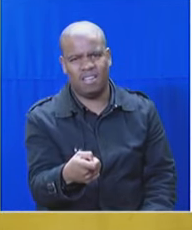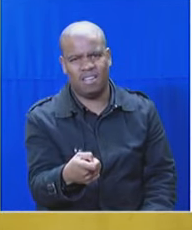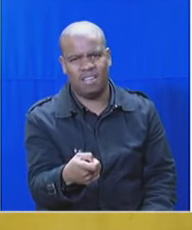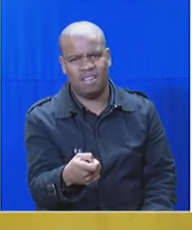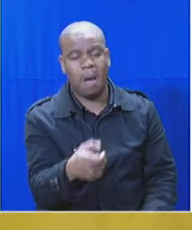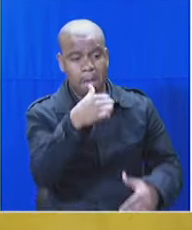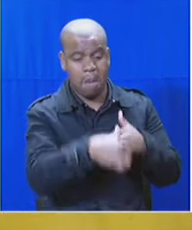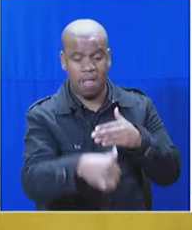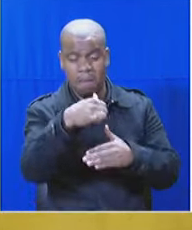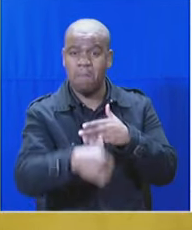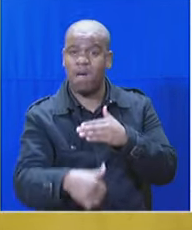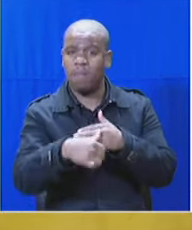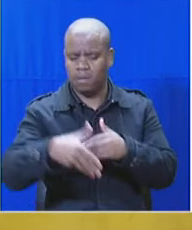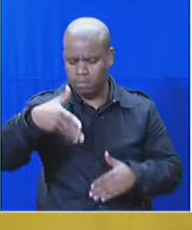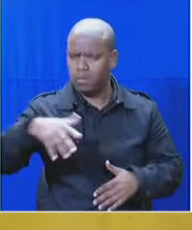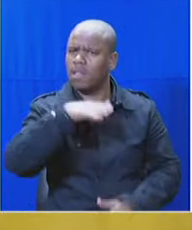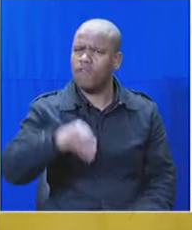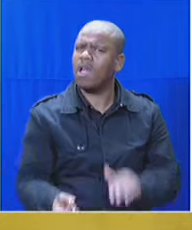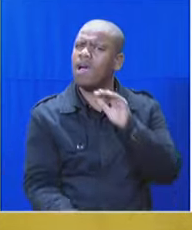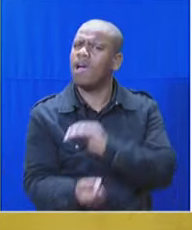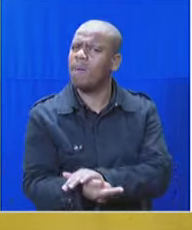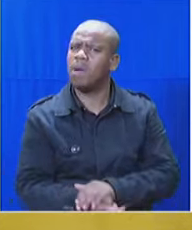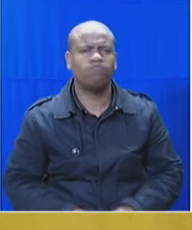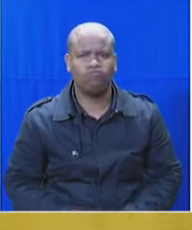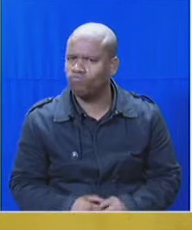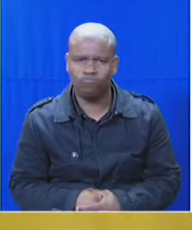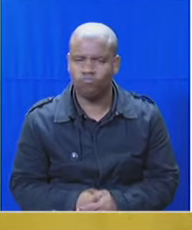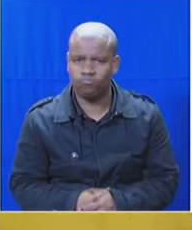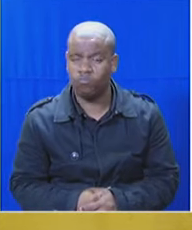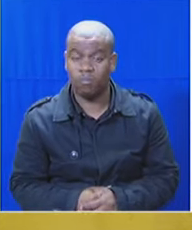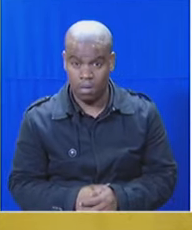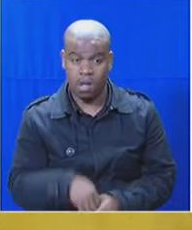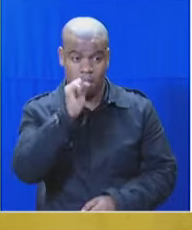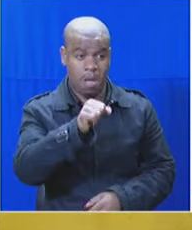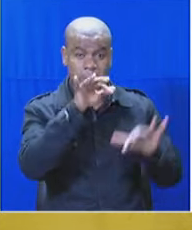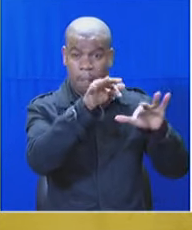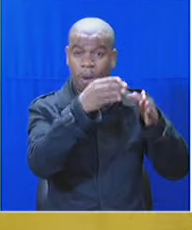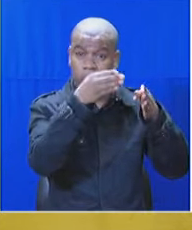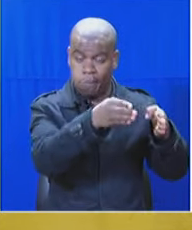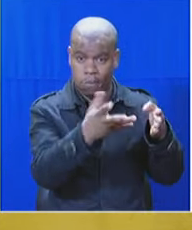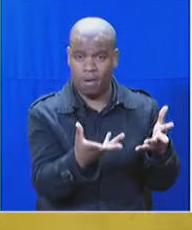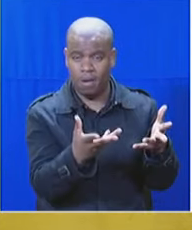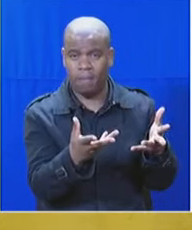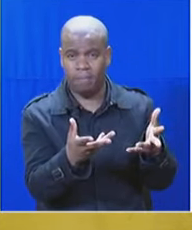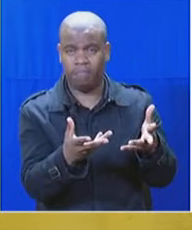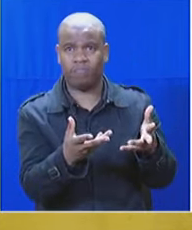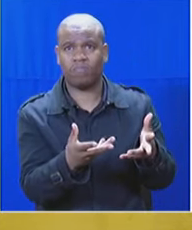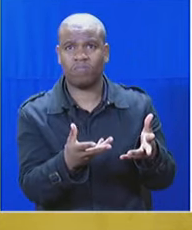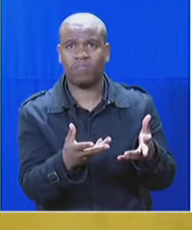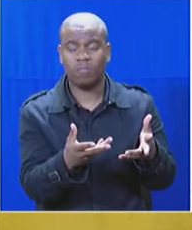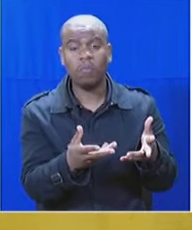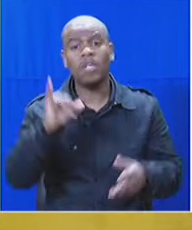eSouth Africa lonto. Ngoku aba bantu bathetha ngabo. Ngaba bantu bahlala eGoli bafuna uyotyala